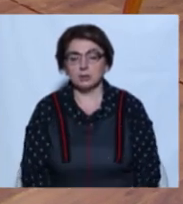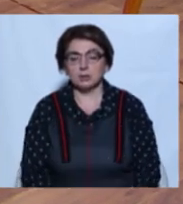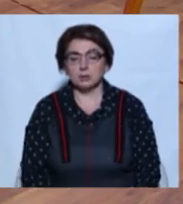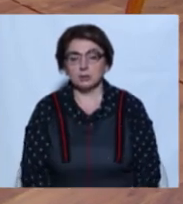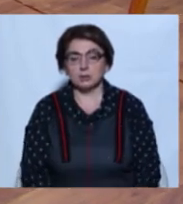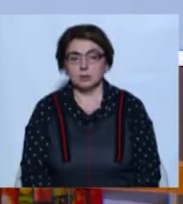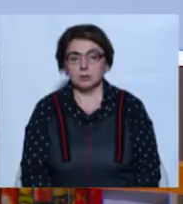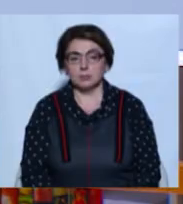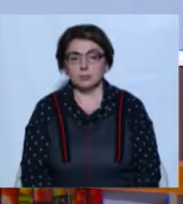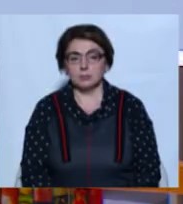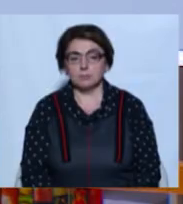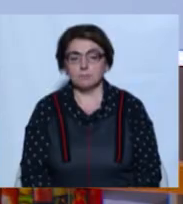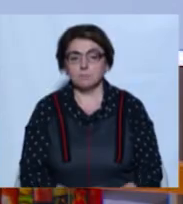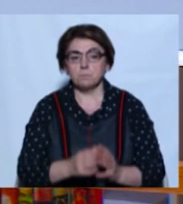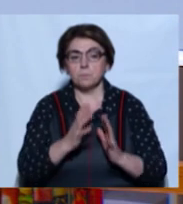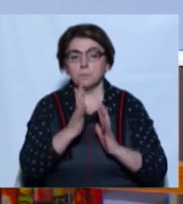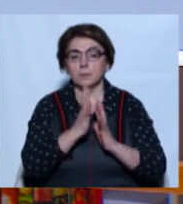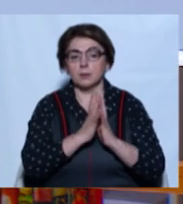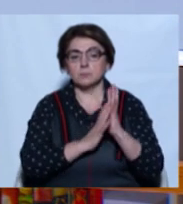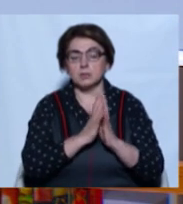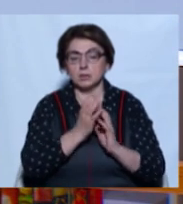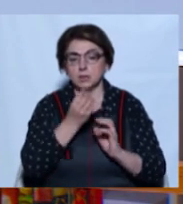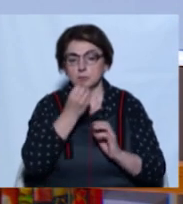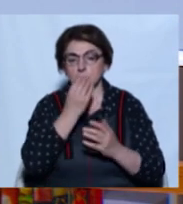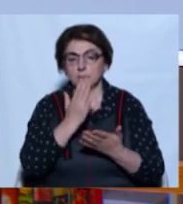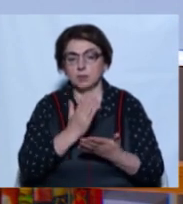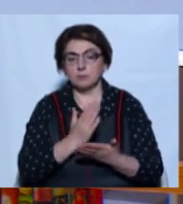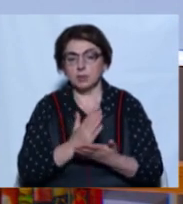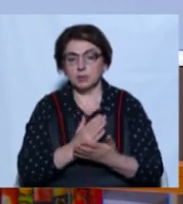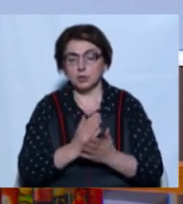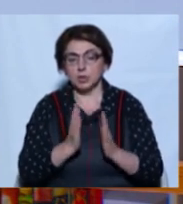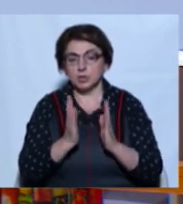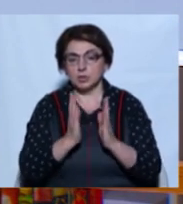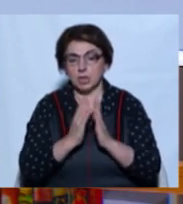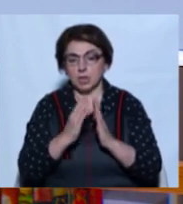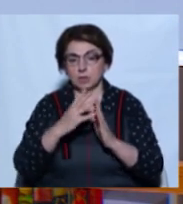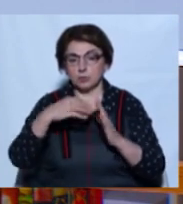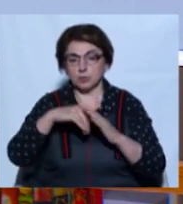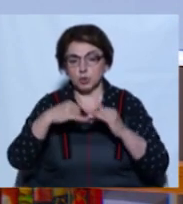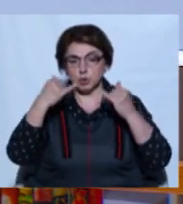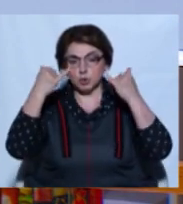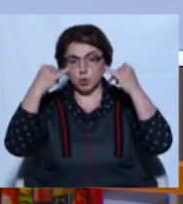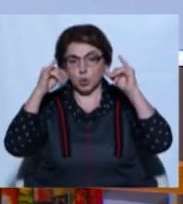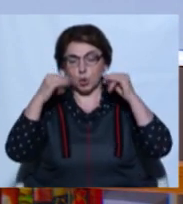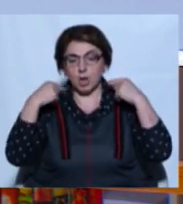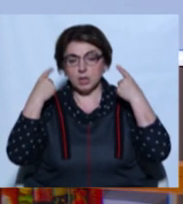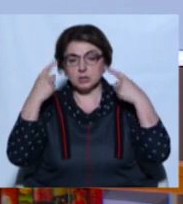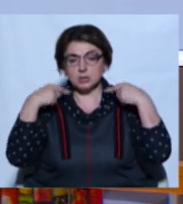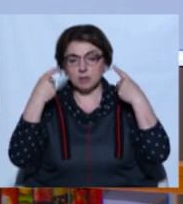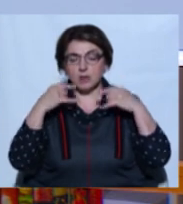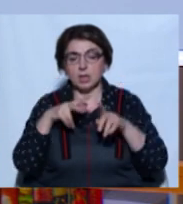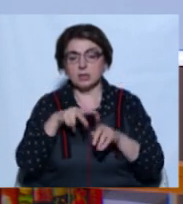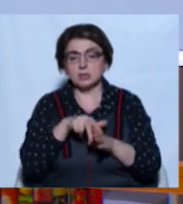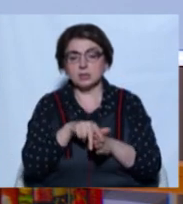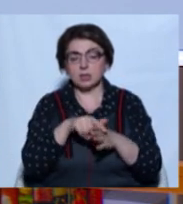მაგალითად, აი მცენარის მჭამელები არიან შინაური ცხოველები, ძროხა, ცხვარი,